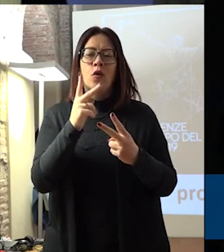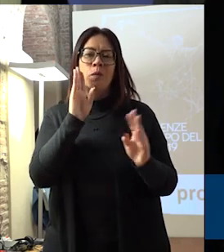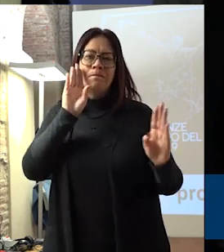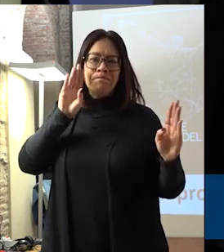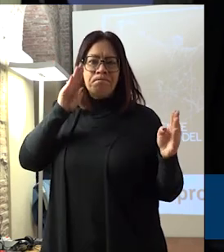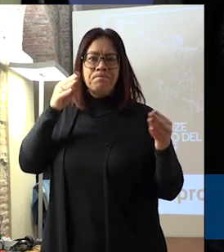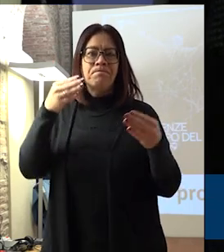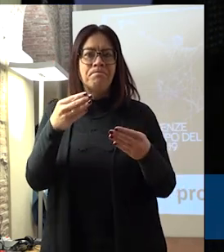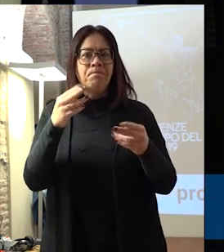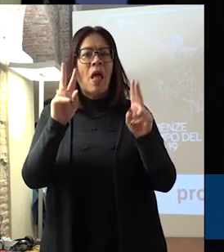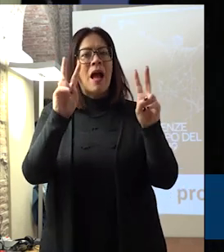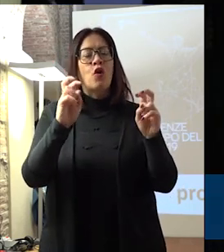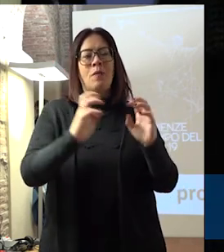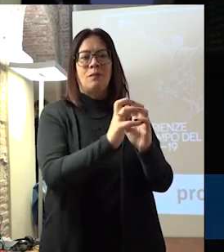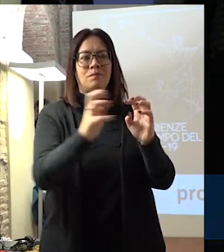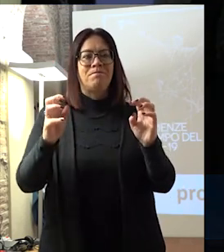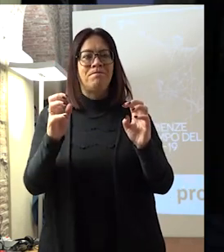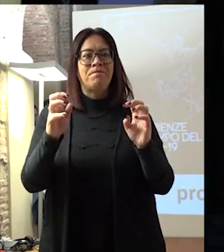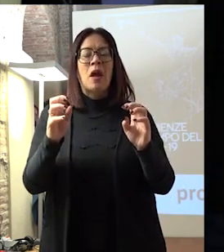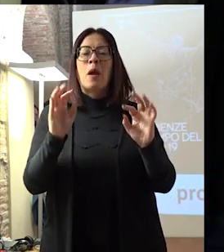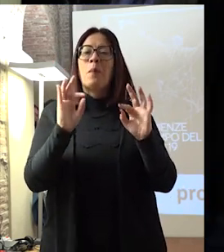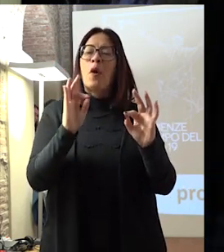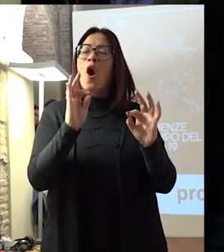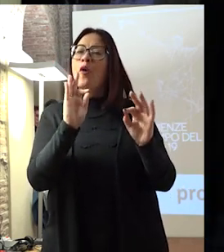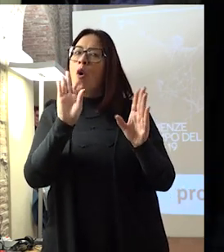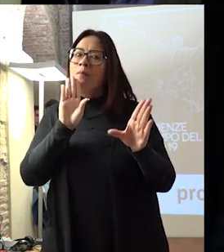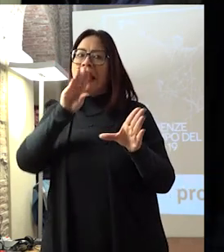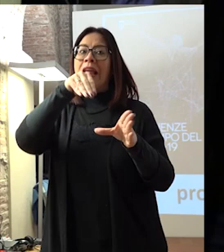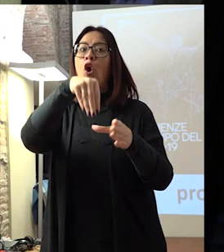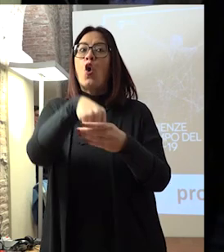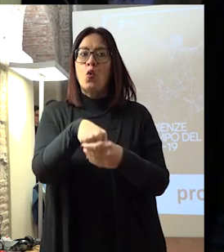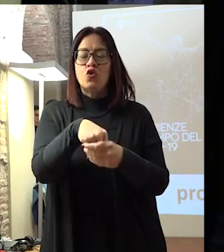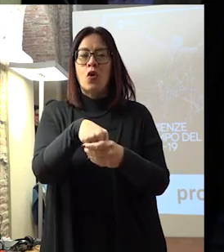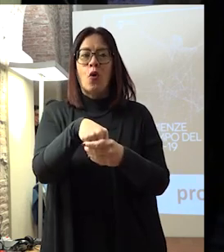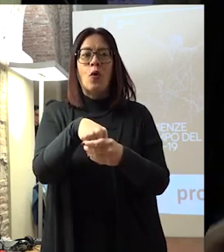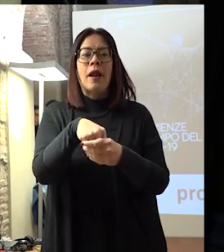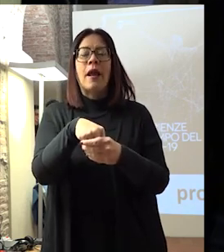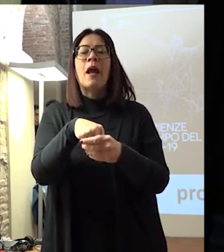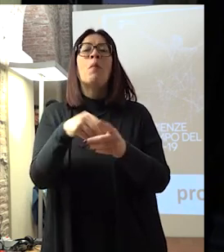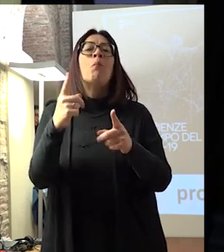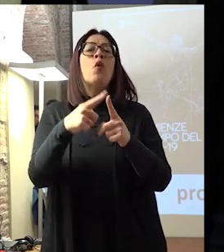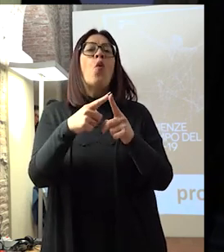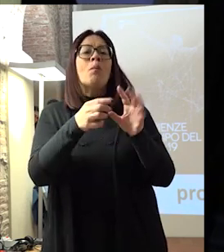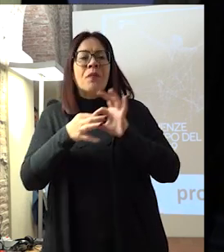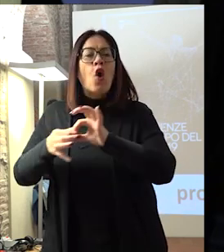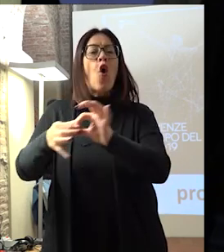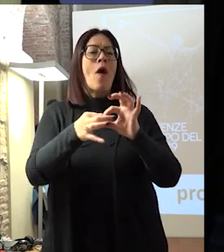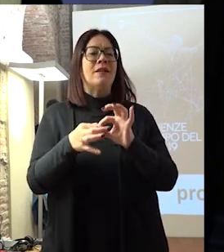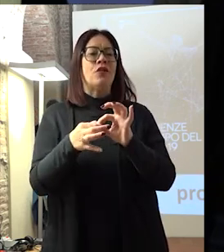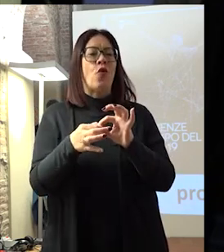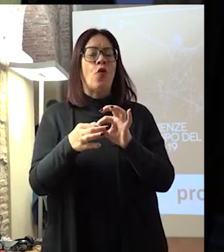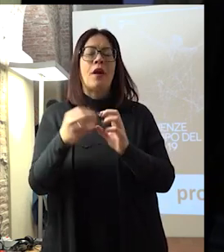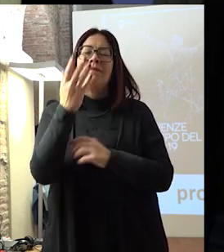tante cose che riguardano il tema della inclusione e il tema della coesione. Voglio condividere con voi